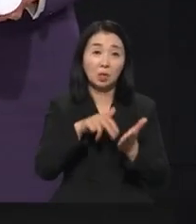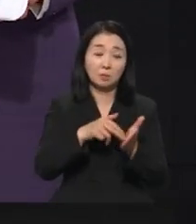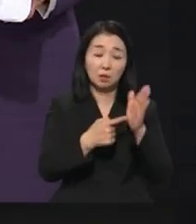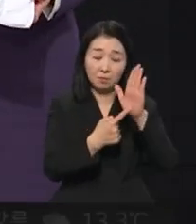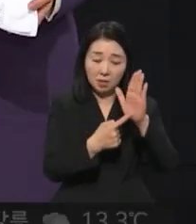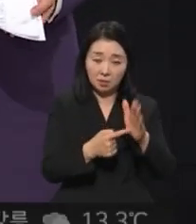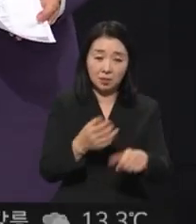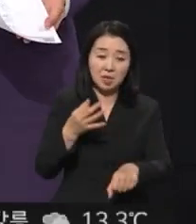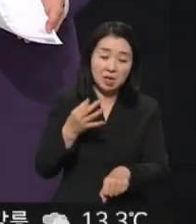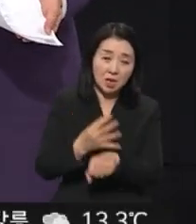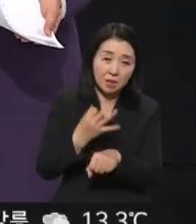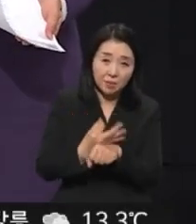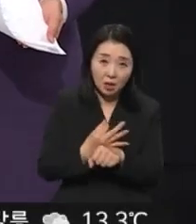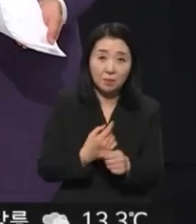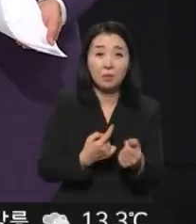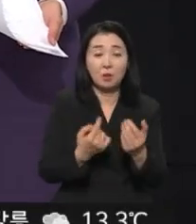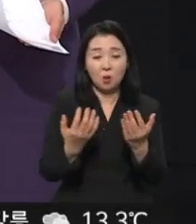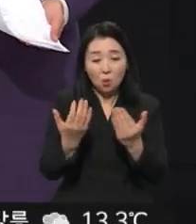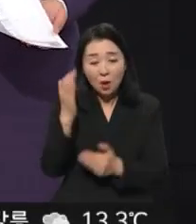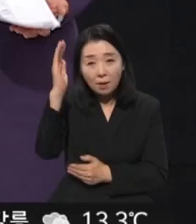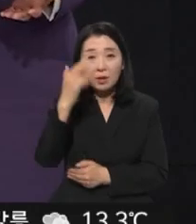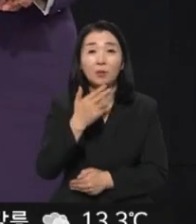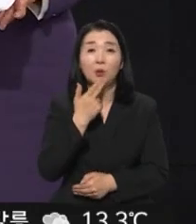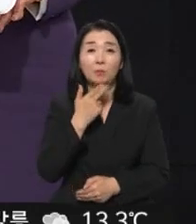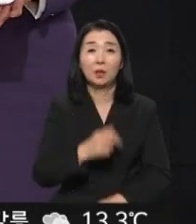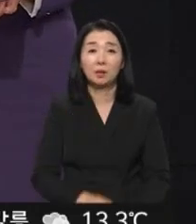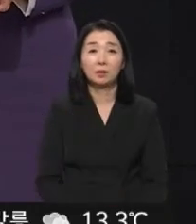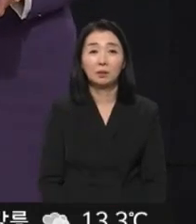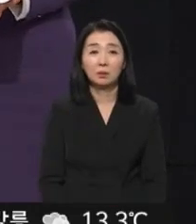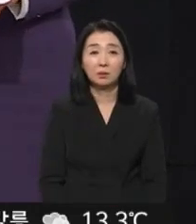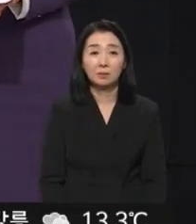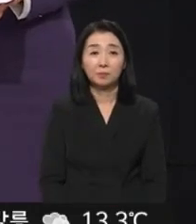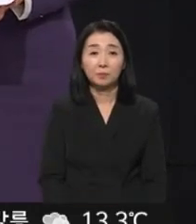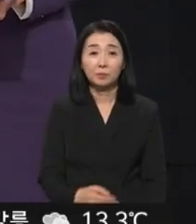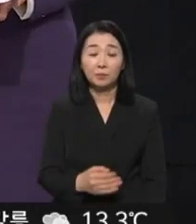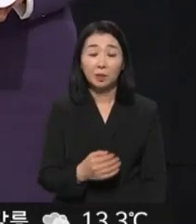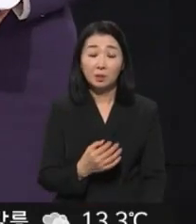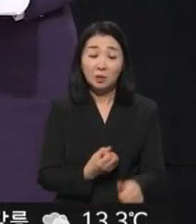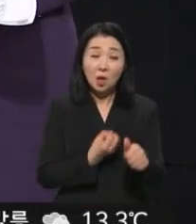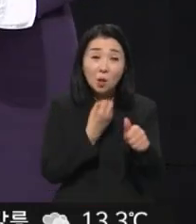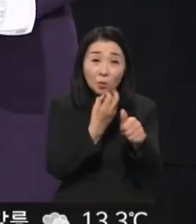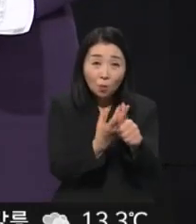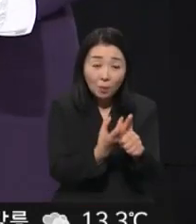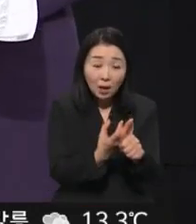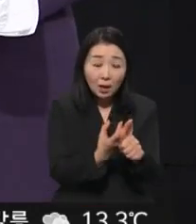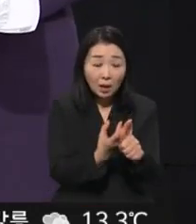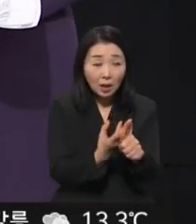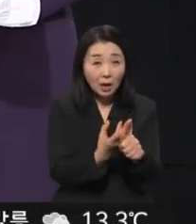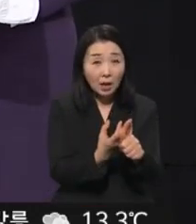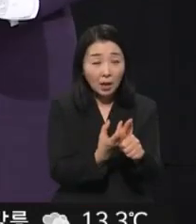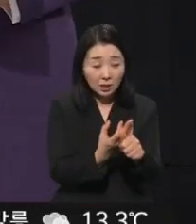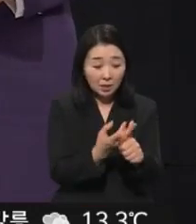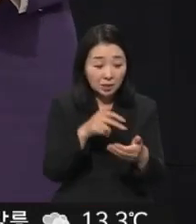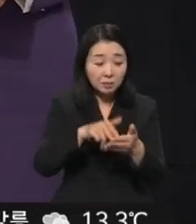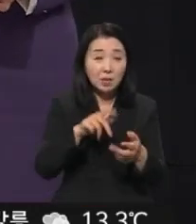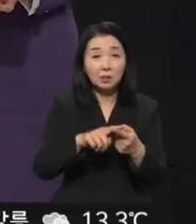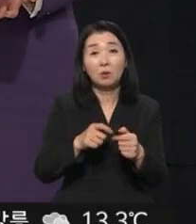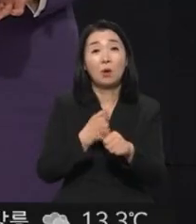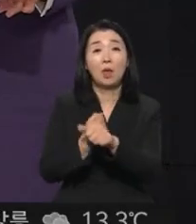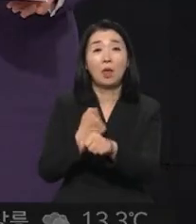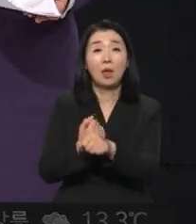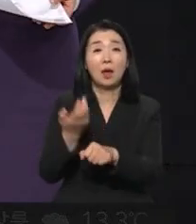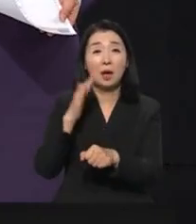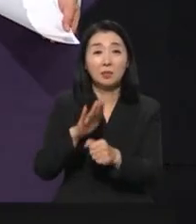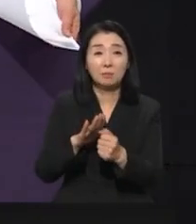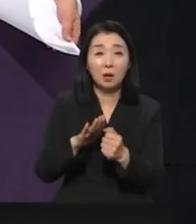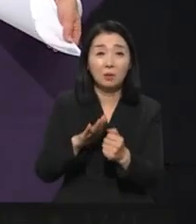밝히는 약식 회견 계획은 없다고 전했는데요. 당초 피고발인 신분으로 출석할 계획 이었지만 사전에 언론을 통해